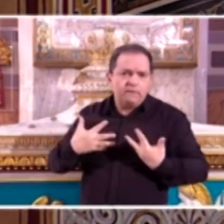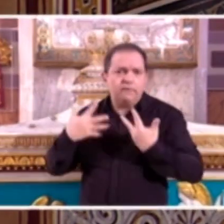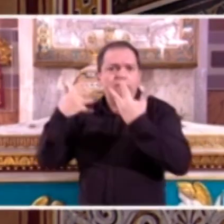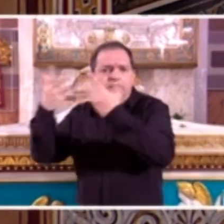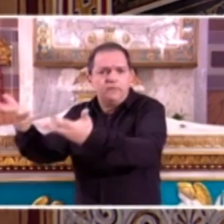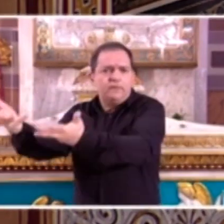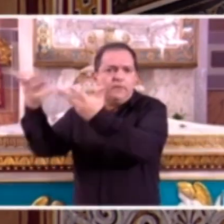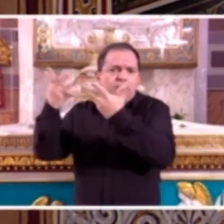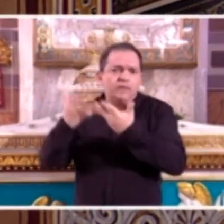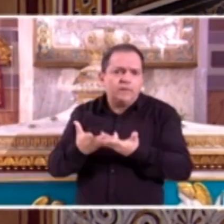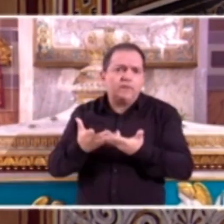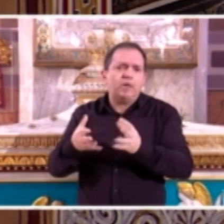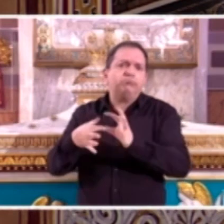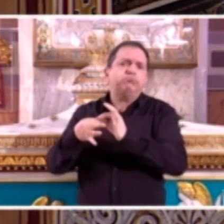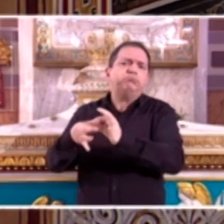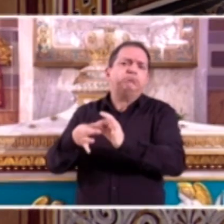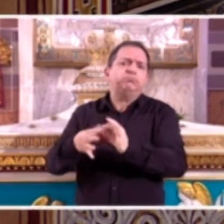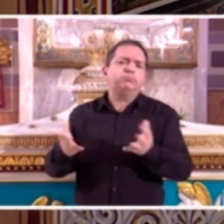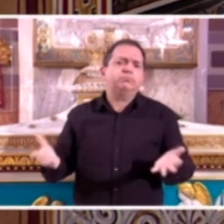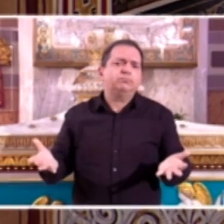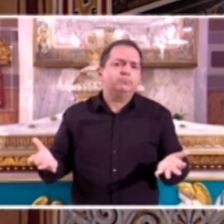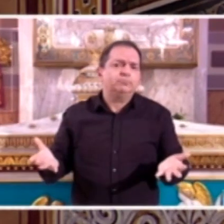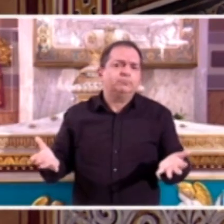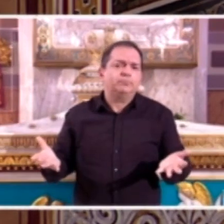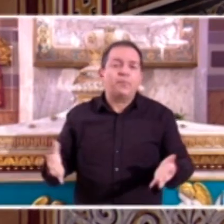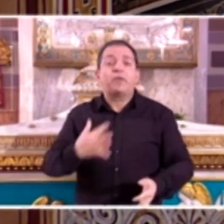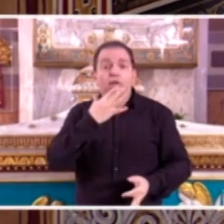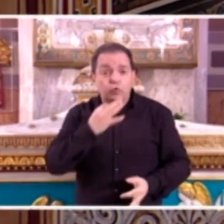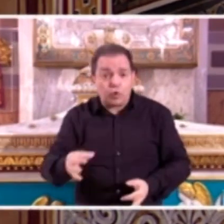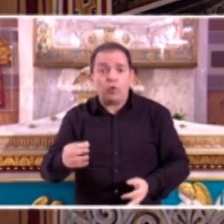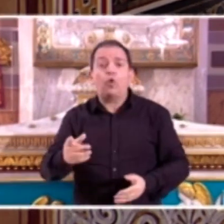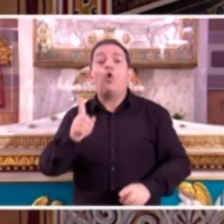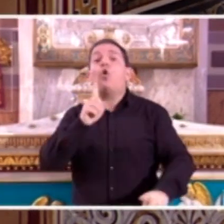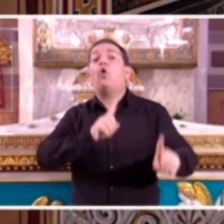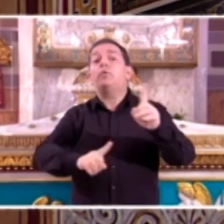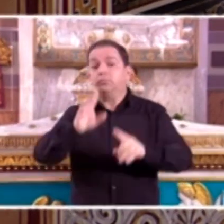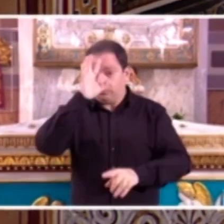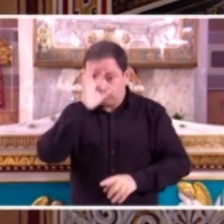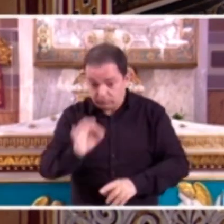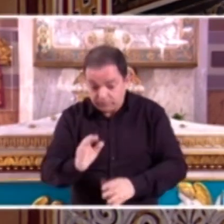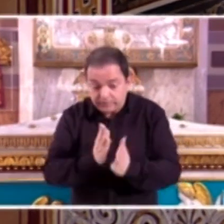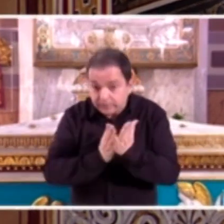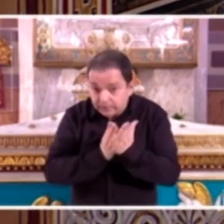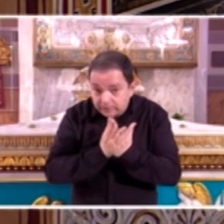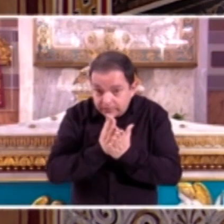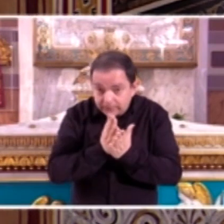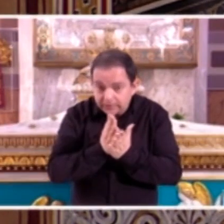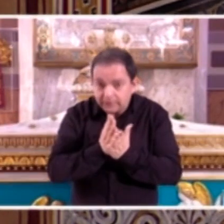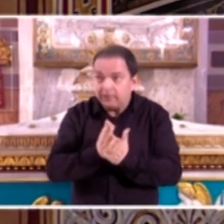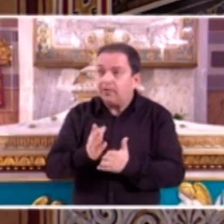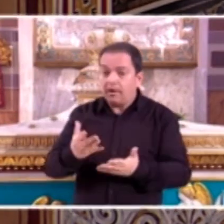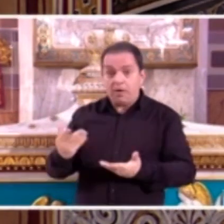τον Θεό και τον άνθρωπο. Γι' αυτό ο πιστός δεν κατακρατεί το δώρο